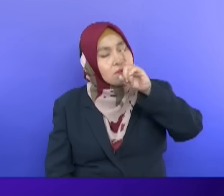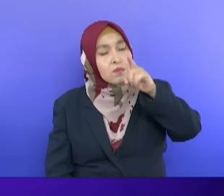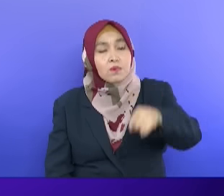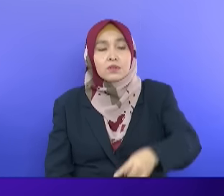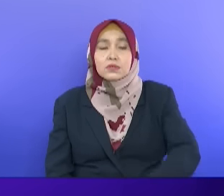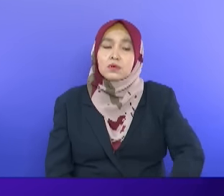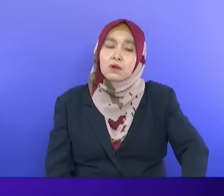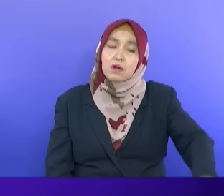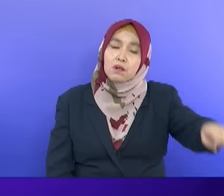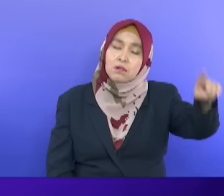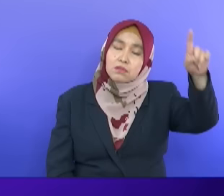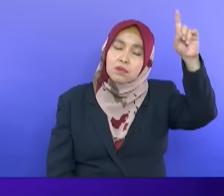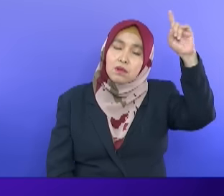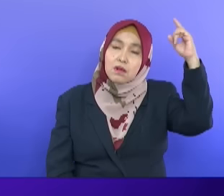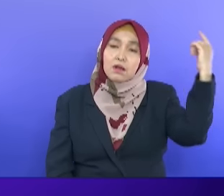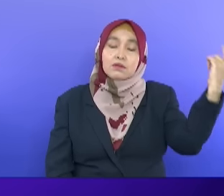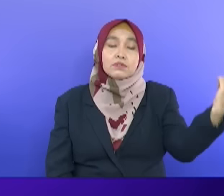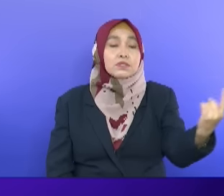untuk